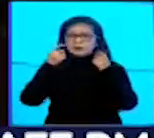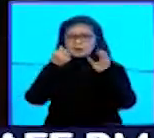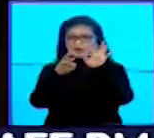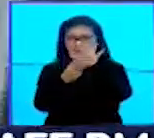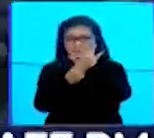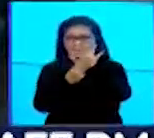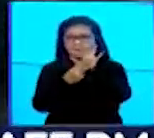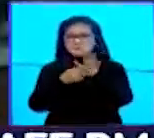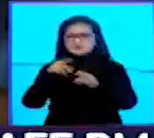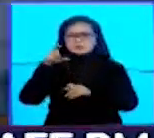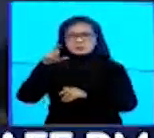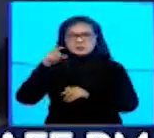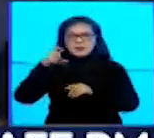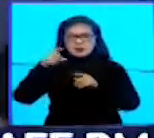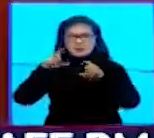kemarin.